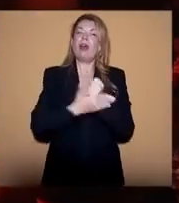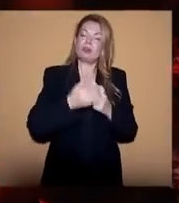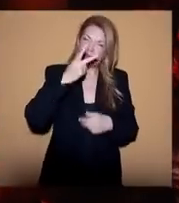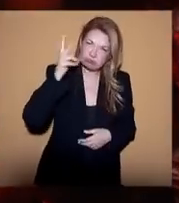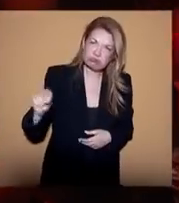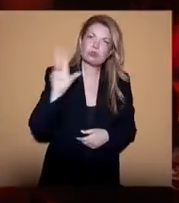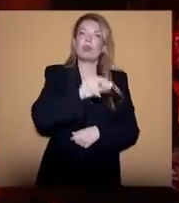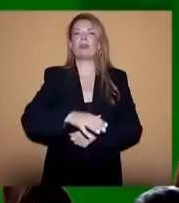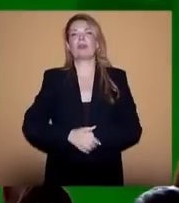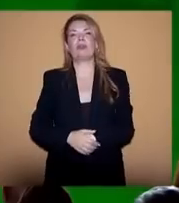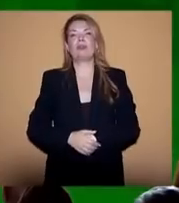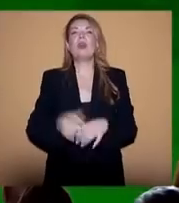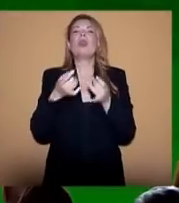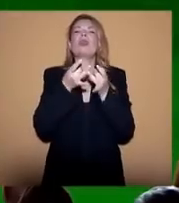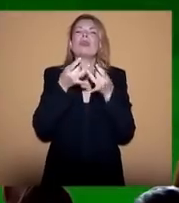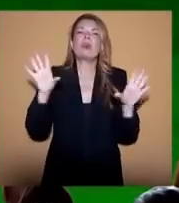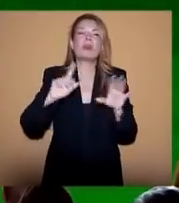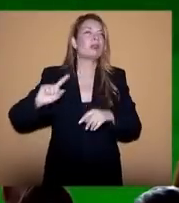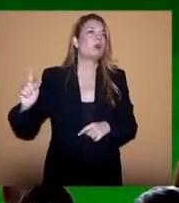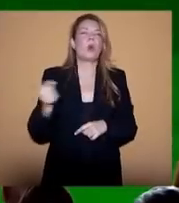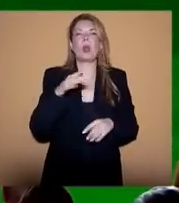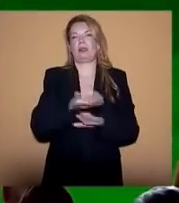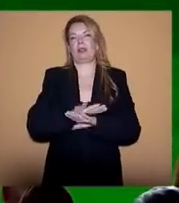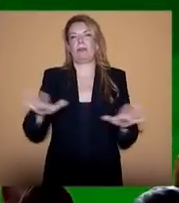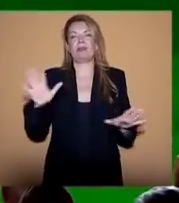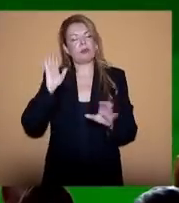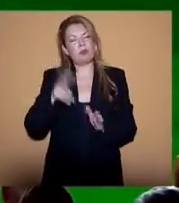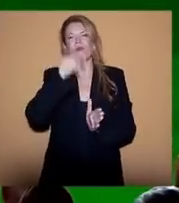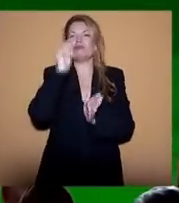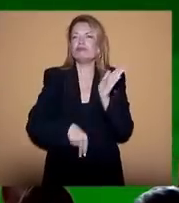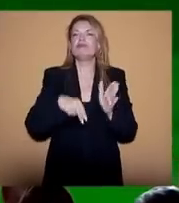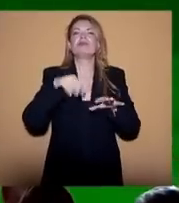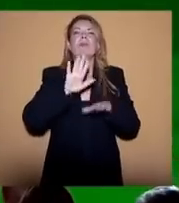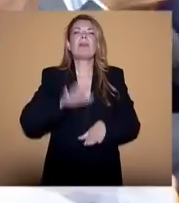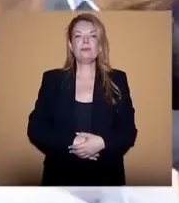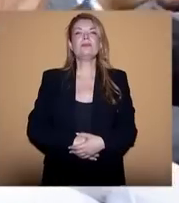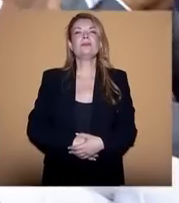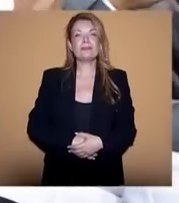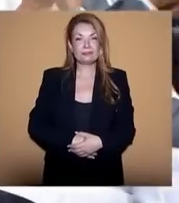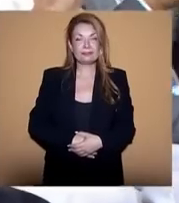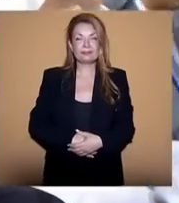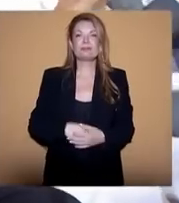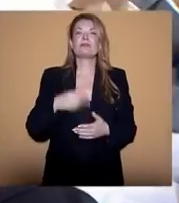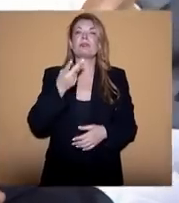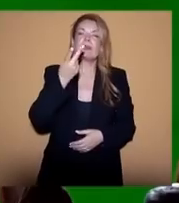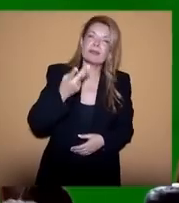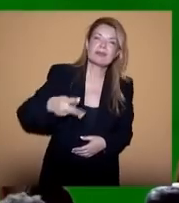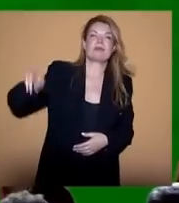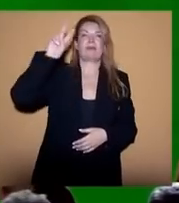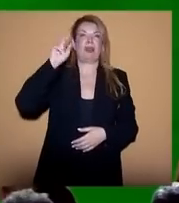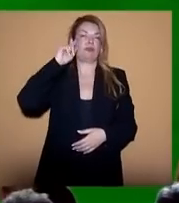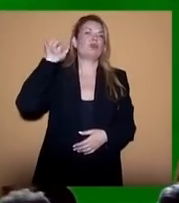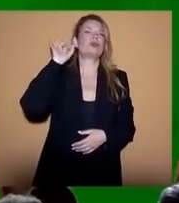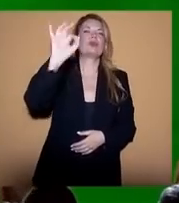Διασφαλίζουμε δωρεάν ένταξη όλων των παιδιών στους βρέφων νηπιακούς σταθμούς. Διπλασιάζουμε